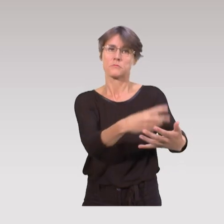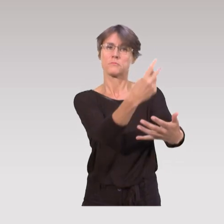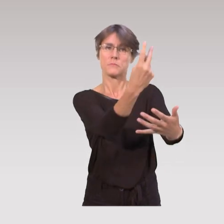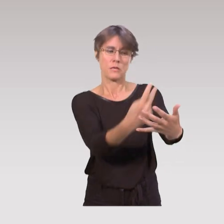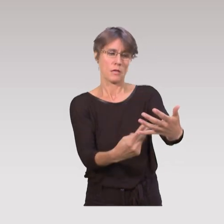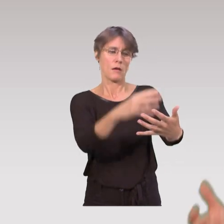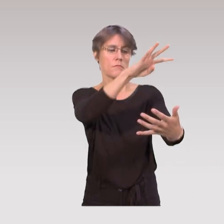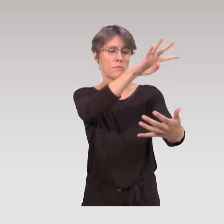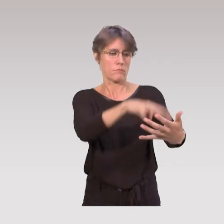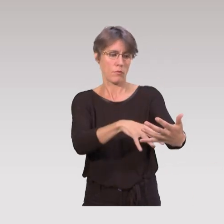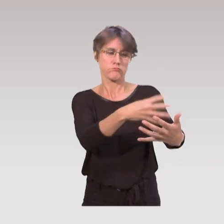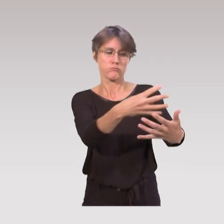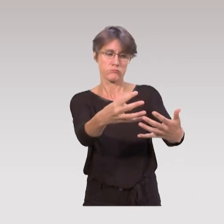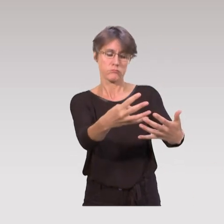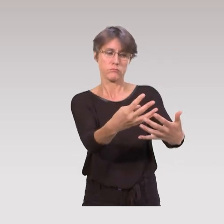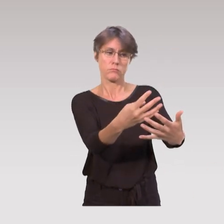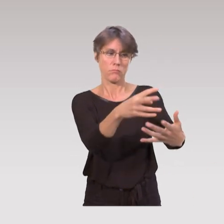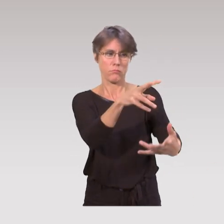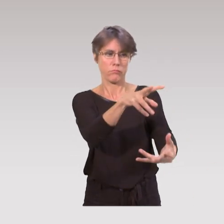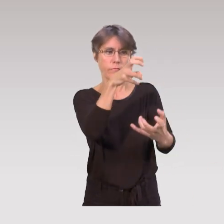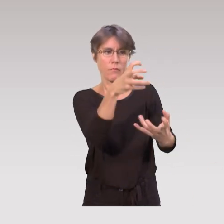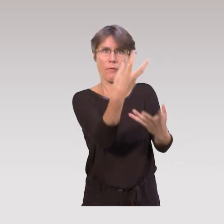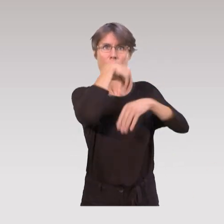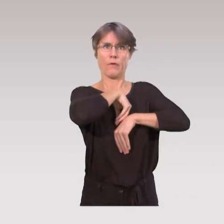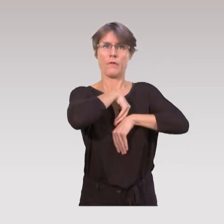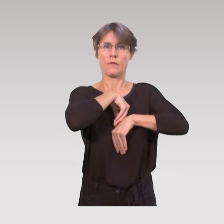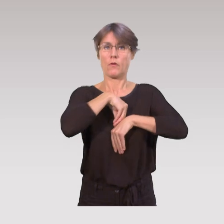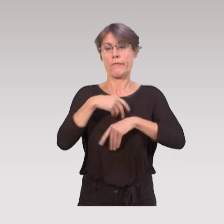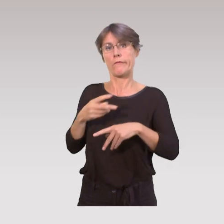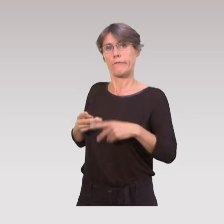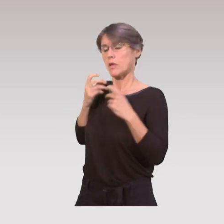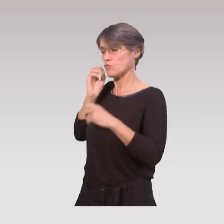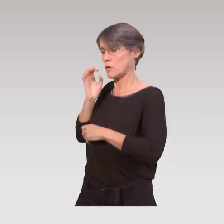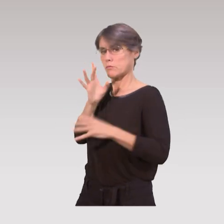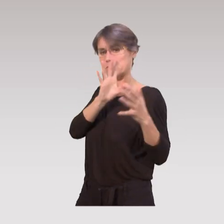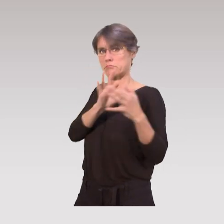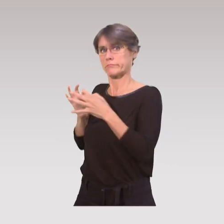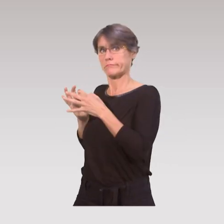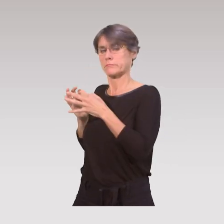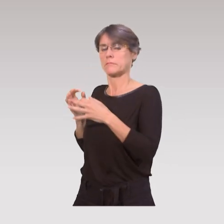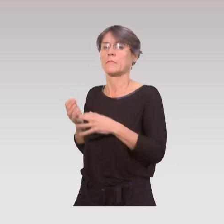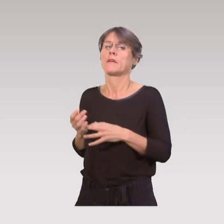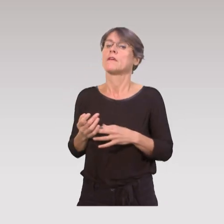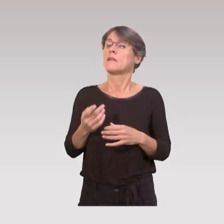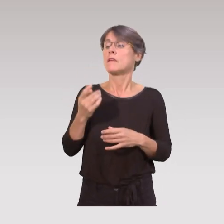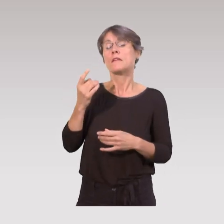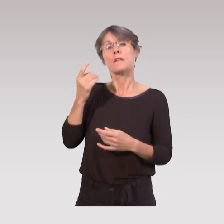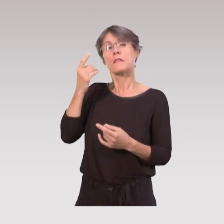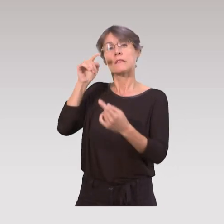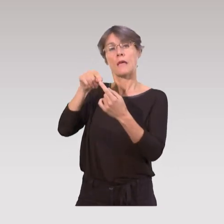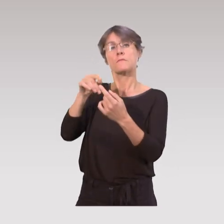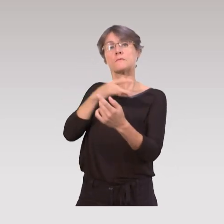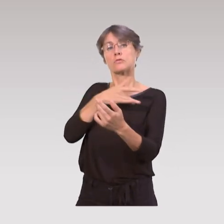schémas de manière à être fonctionnel dans la vie, hein, en général. Maintenant, on devrait faire une différence